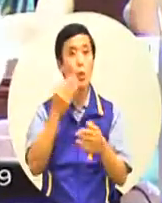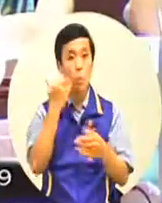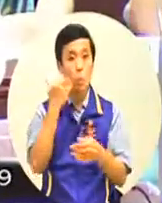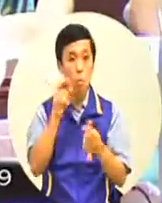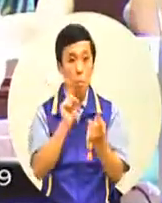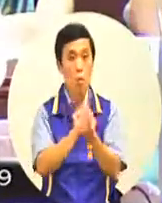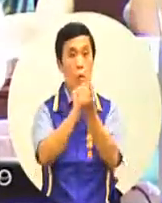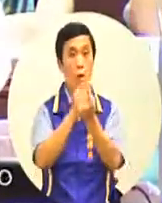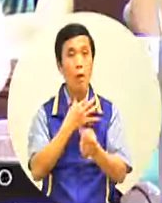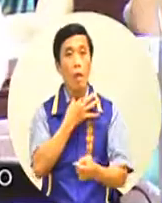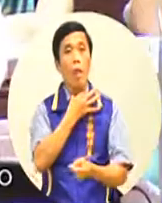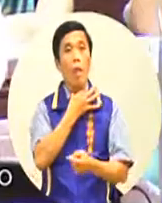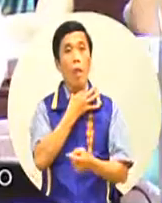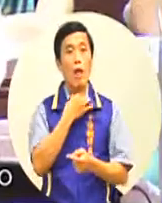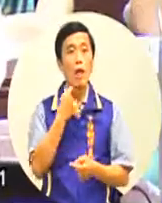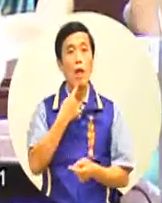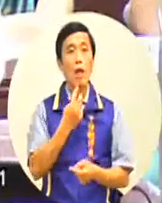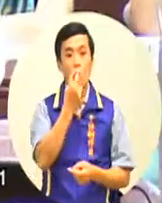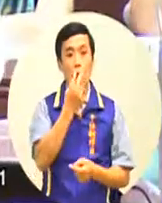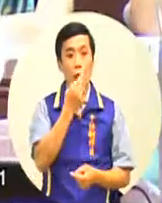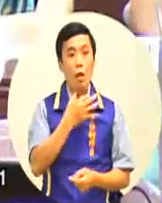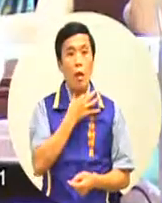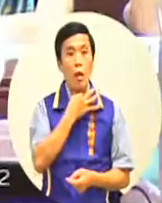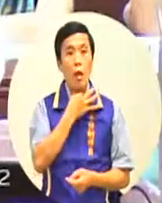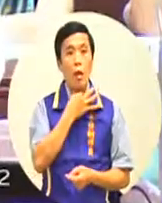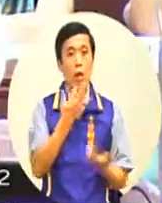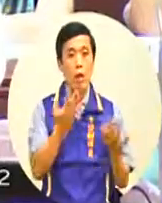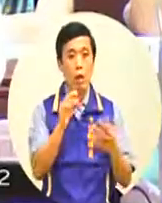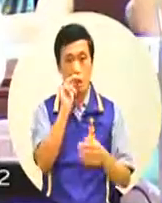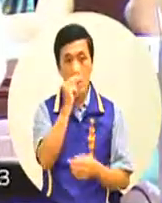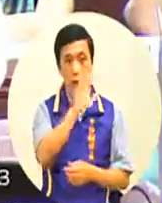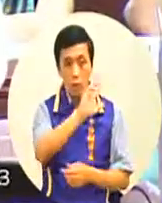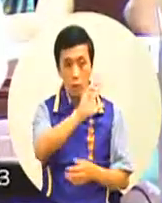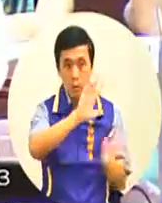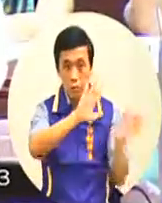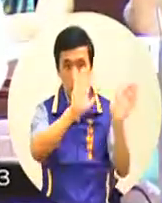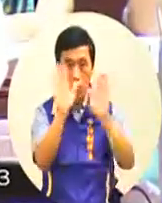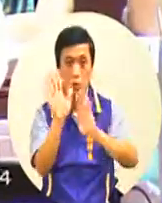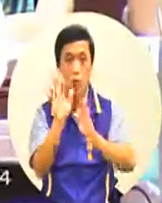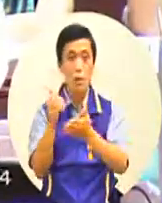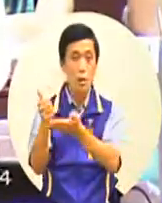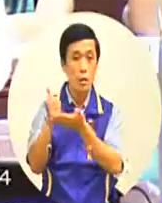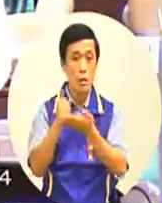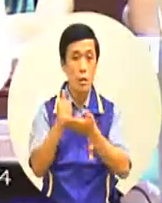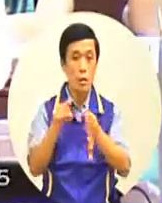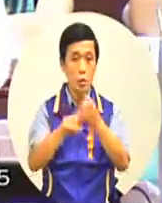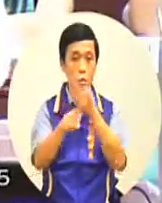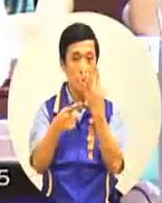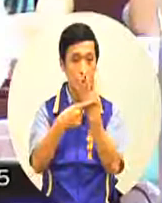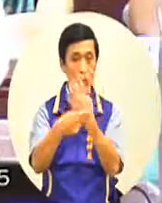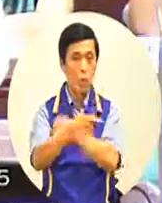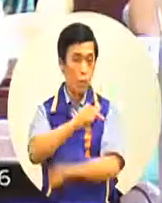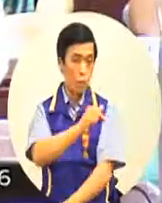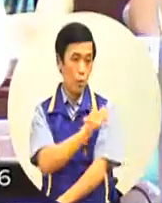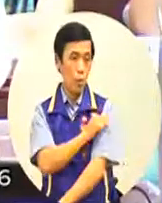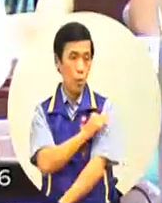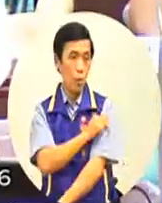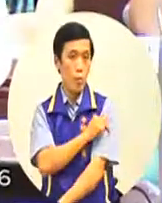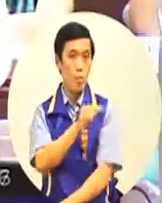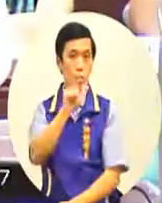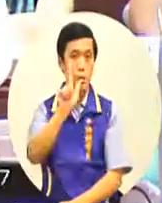到，或者是有一些呼吸不过来，有些特殊状况发生的时候，都是专业的护理师在的这个机构里面，